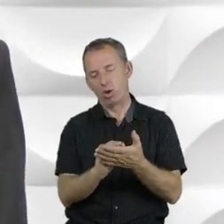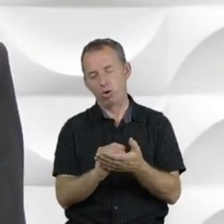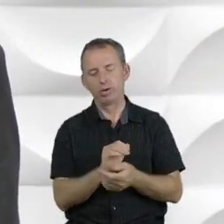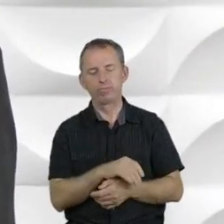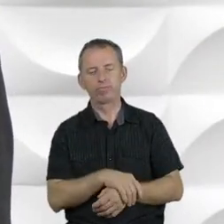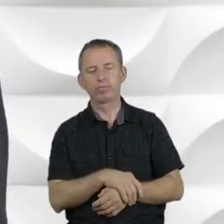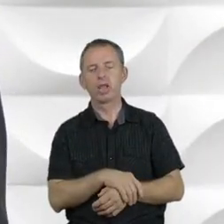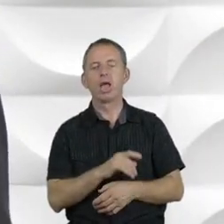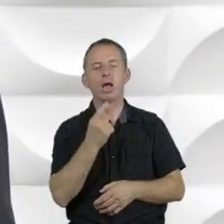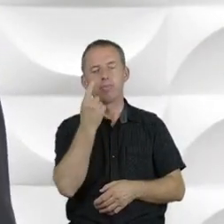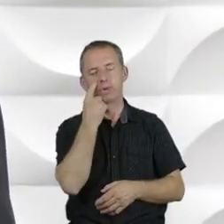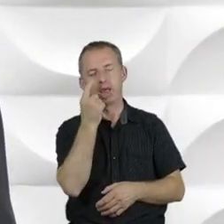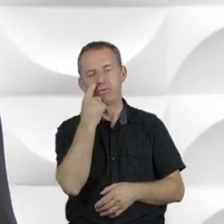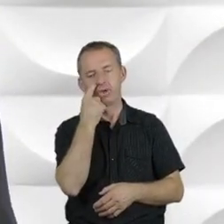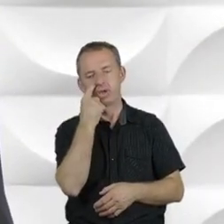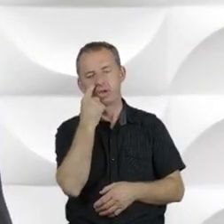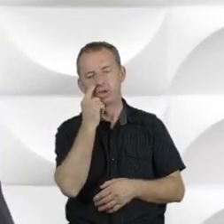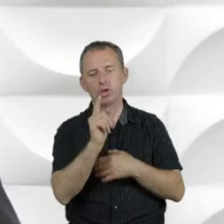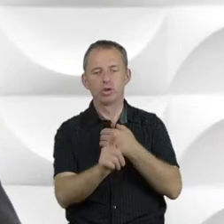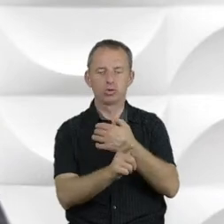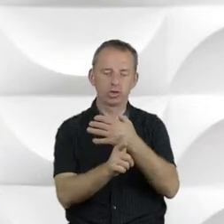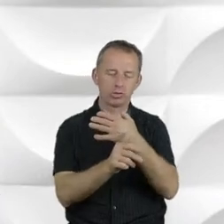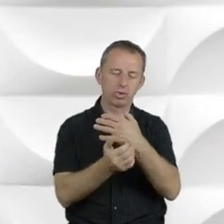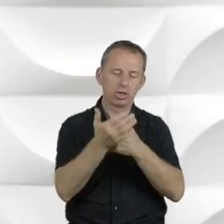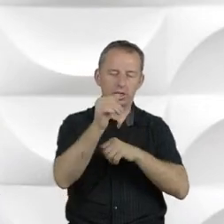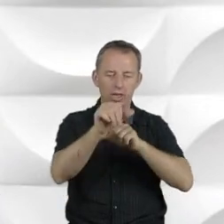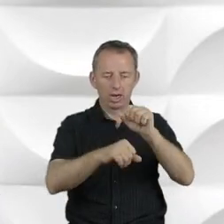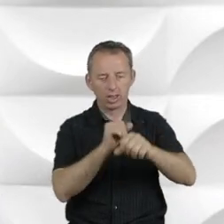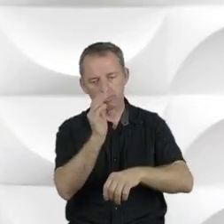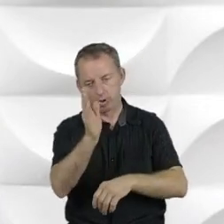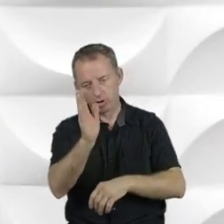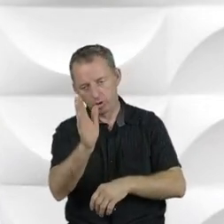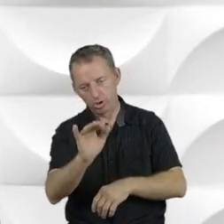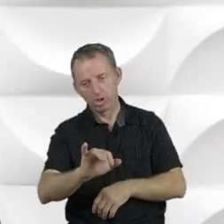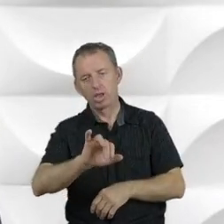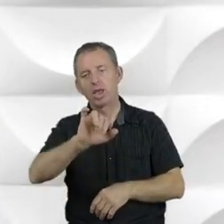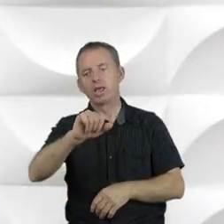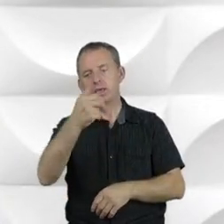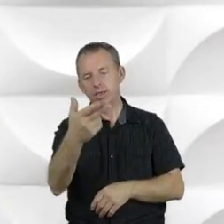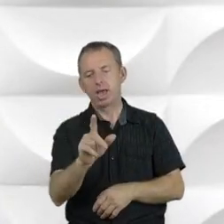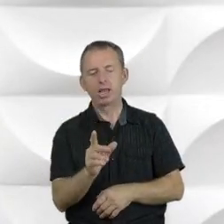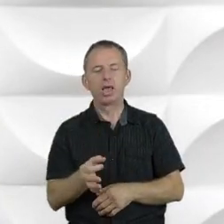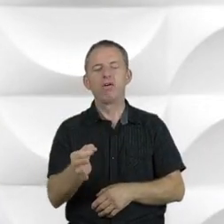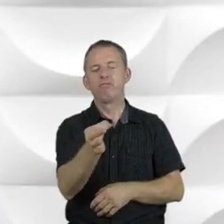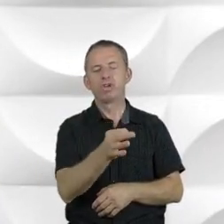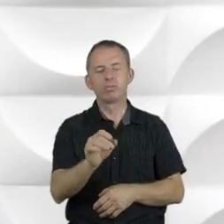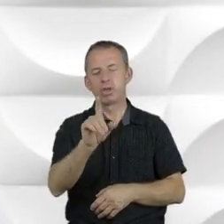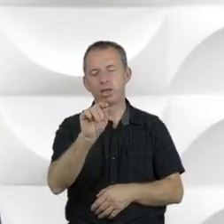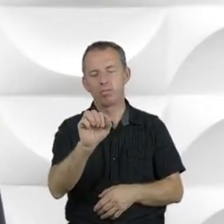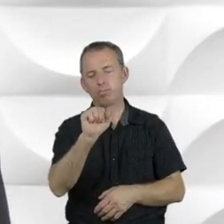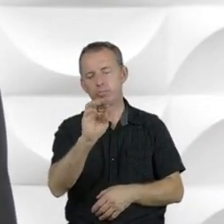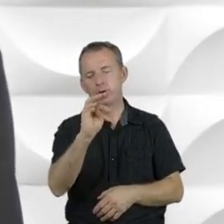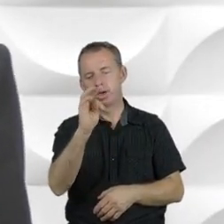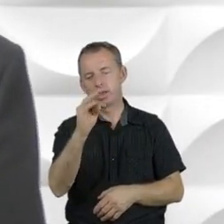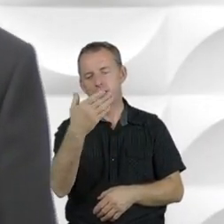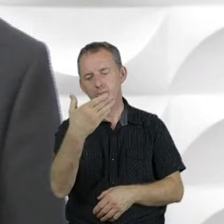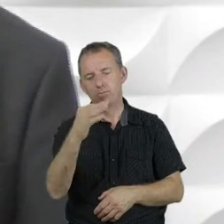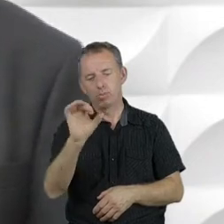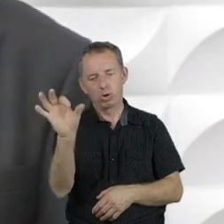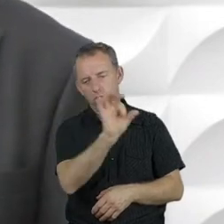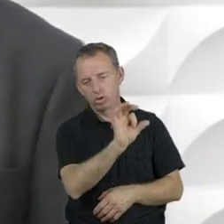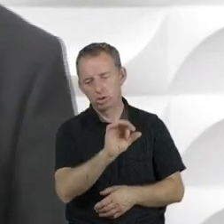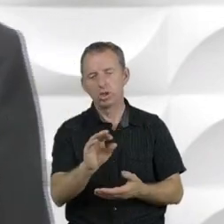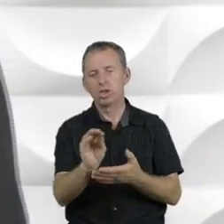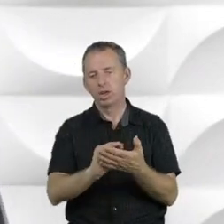i prawie 70 kilka lat potem Jan na wyspie Patmos znowu co to widzi. Dlaczego